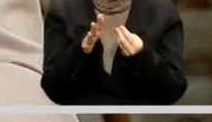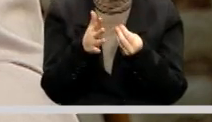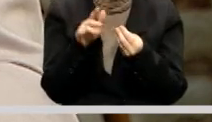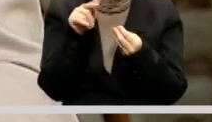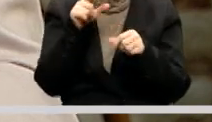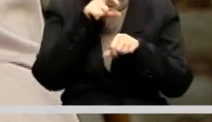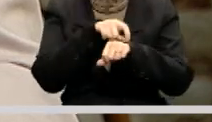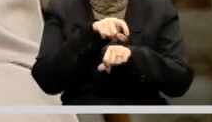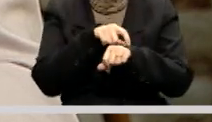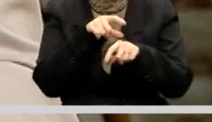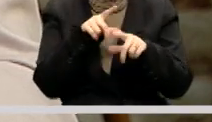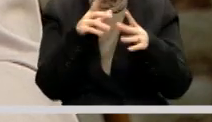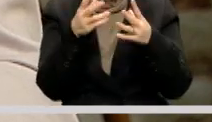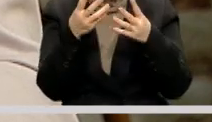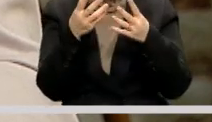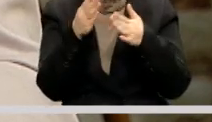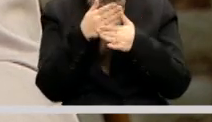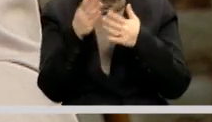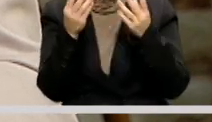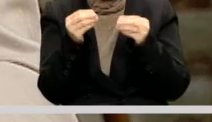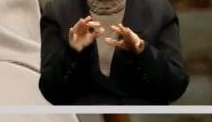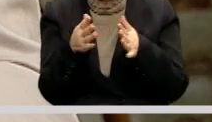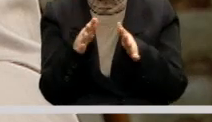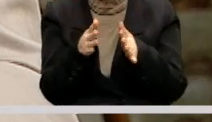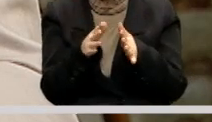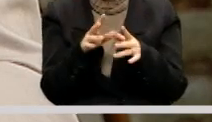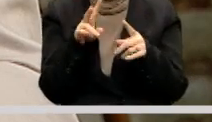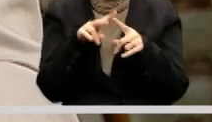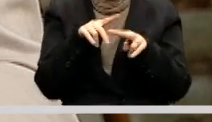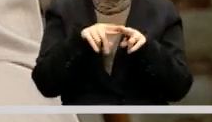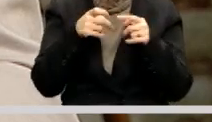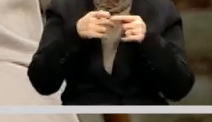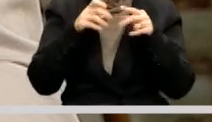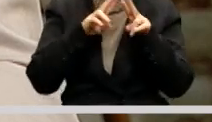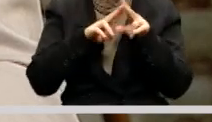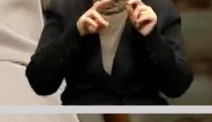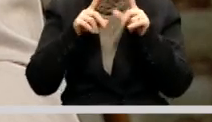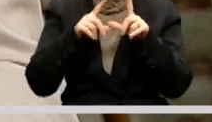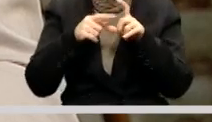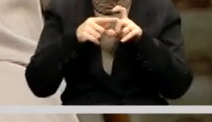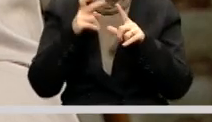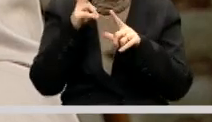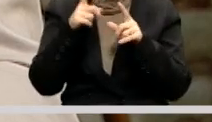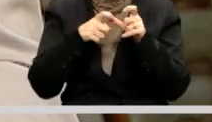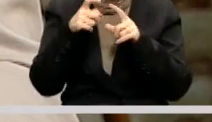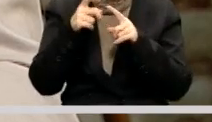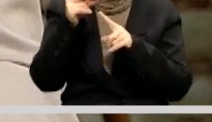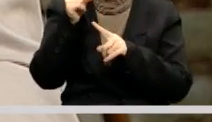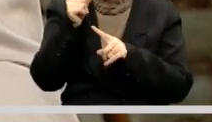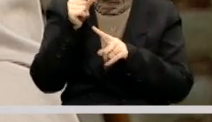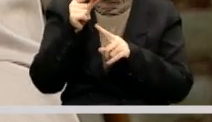hastalık boyutu dediğimiz, ciddi bir hastalık boyutu dediğimiz narkolepsi durumu olabiliyor. Narkolepsi dediğimiz şey